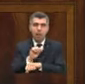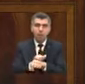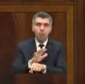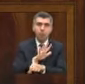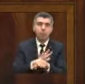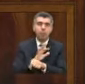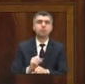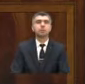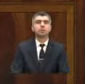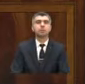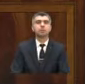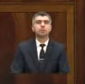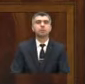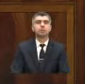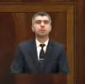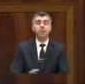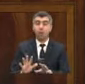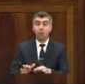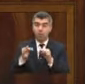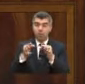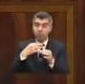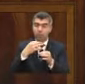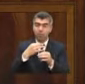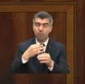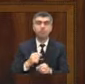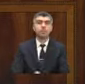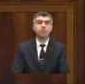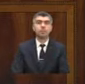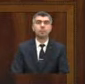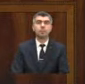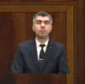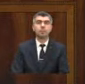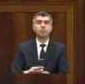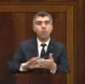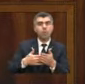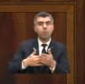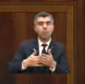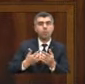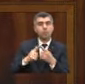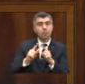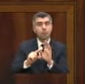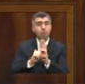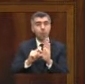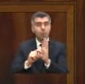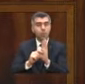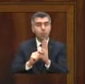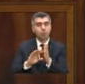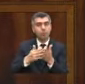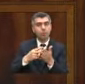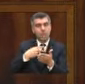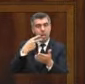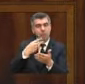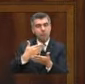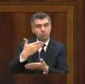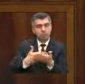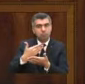ولا أدل على ذلك من المكاين المتميزة التي يحتلها هذا الموضوع في مختلف الخطب الملكية